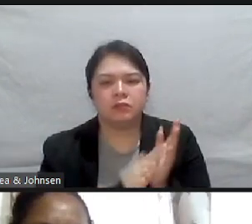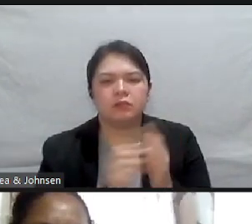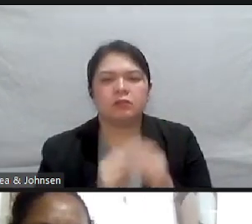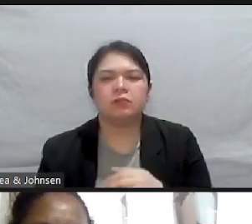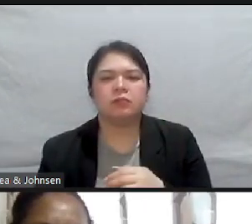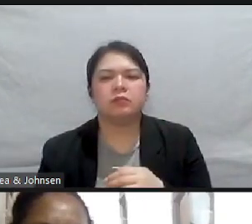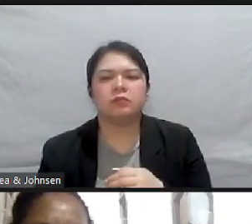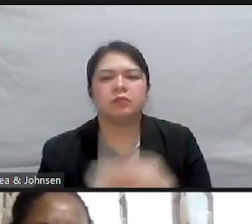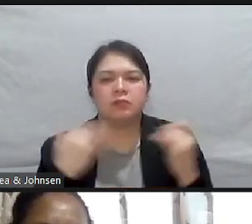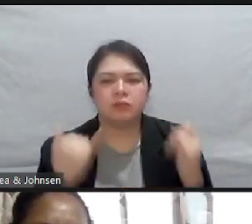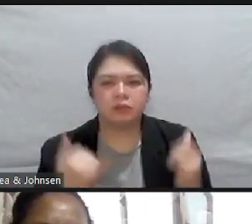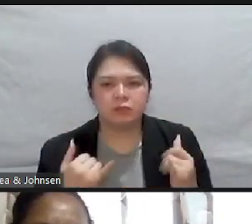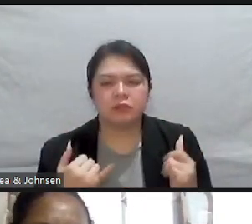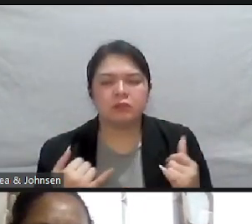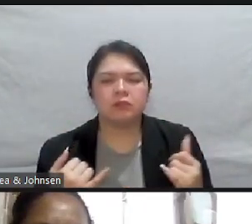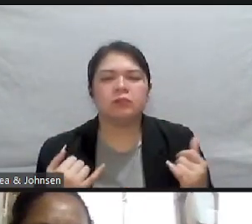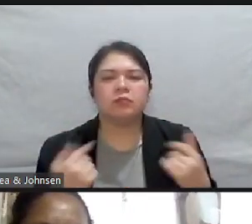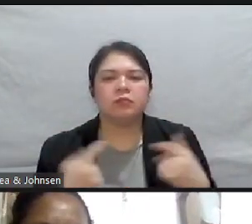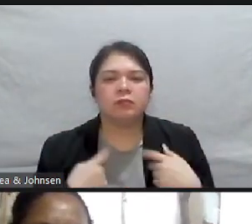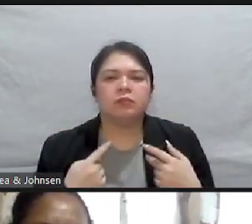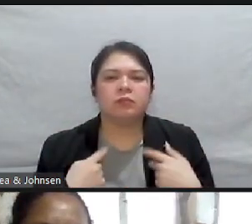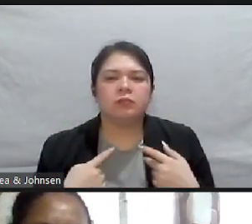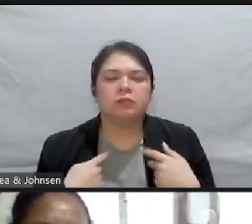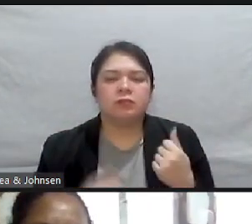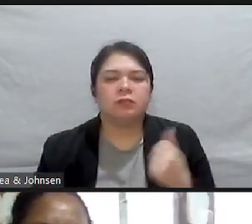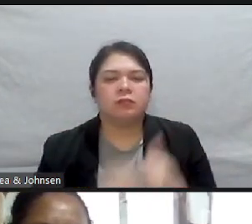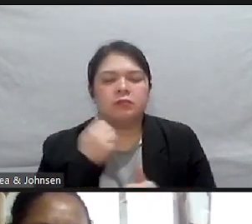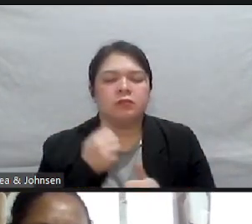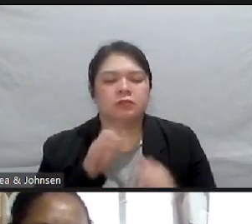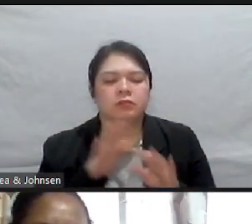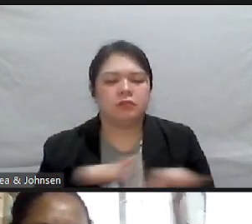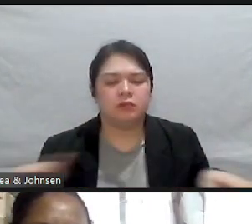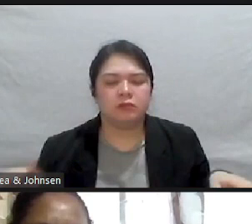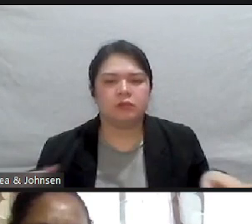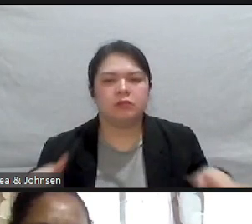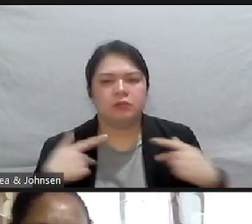Sa kadahilanang ito, karamihan sa mga batang mangyan